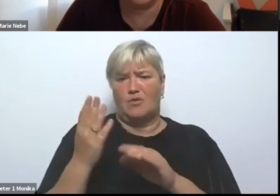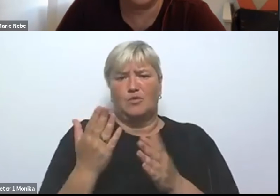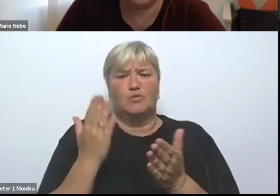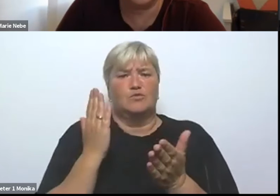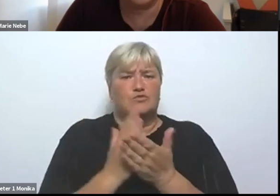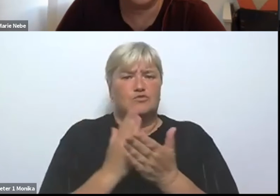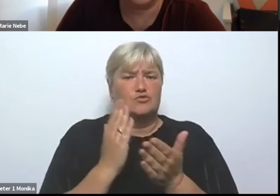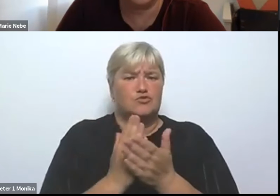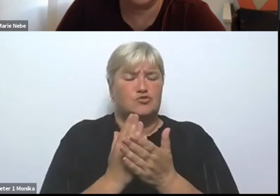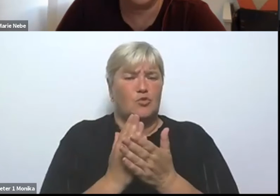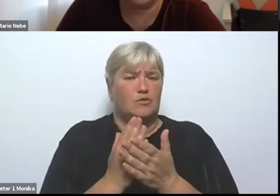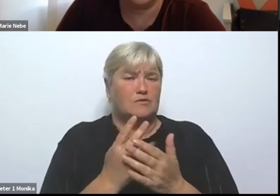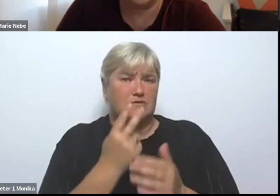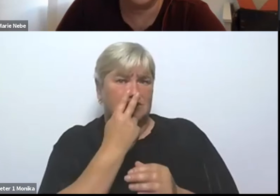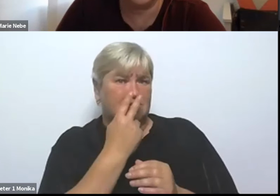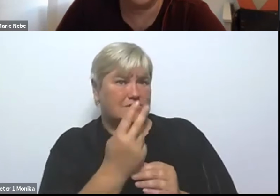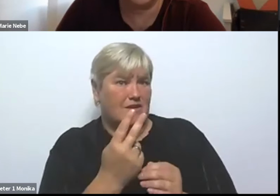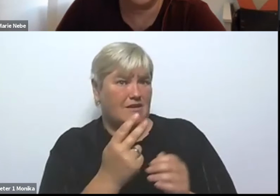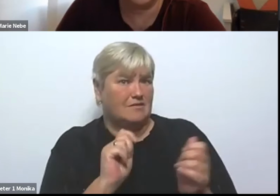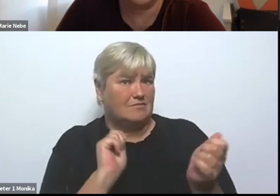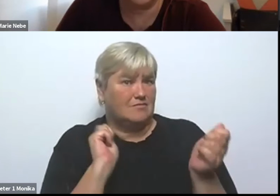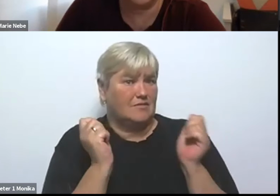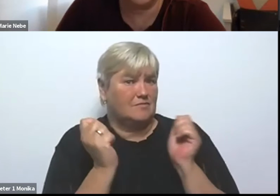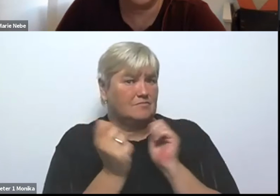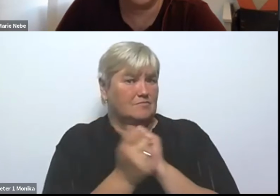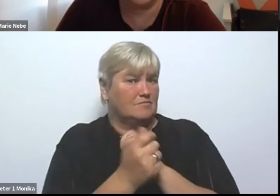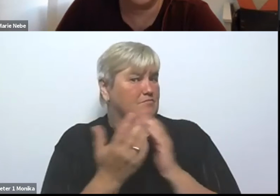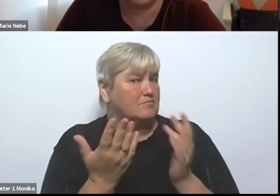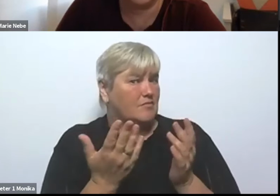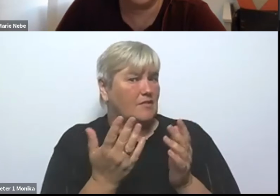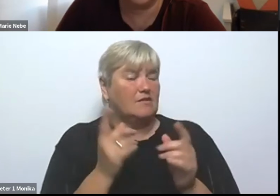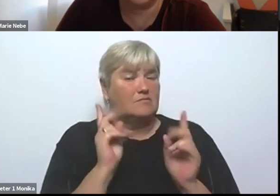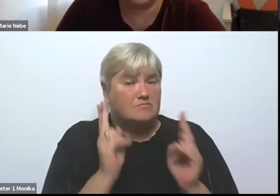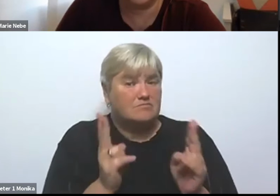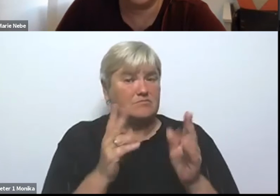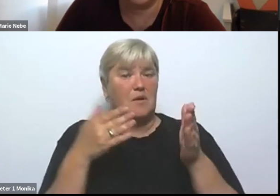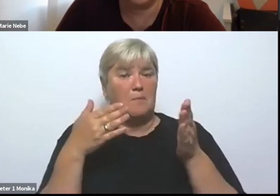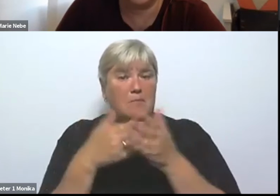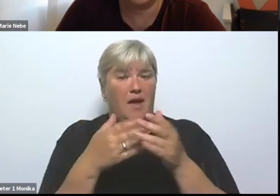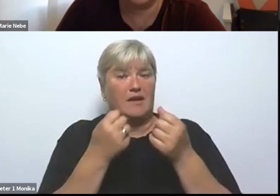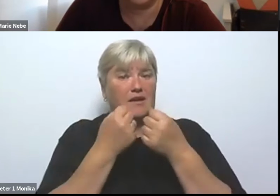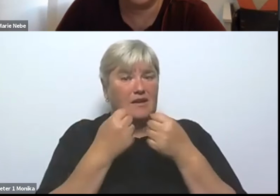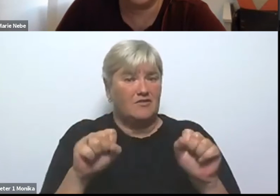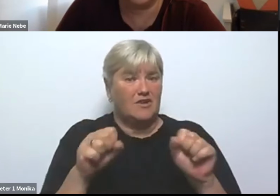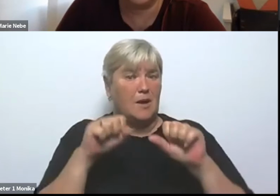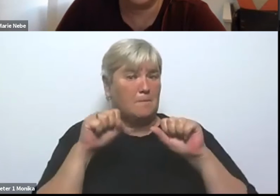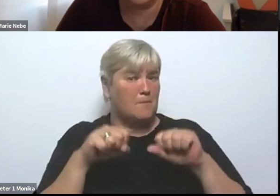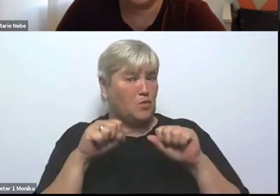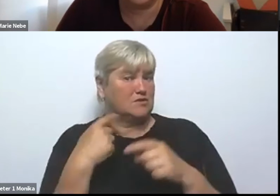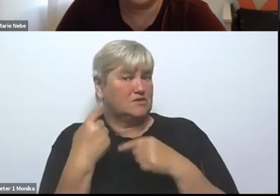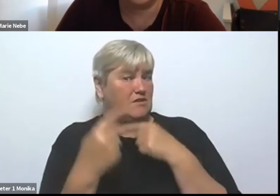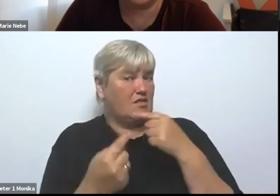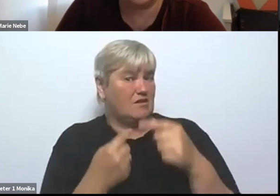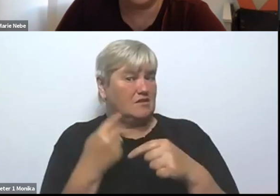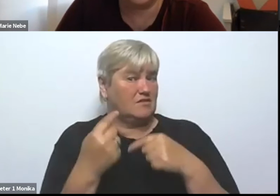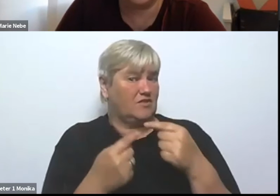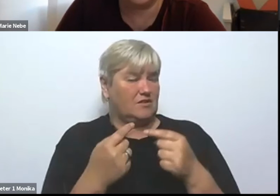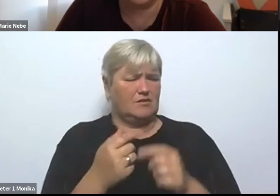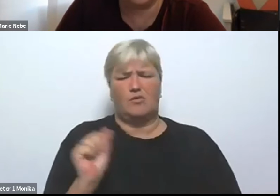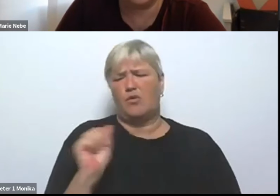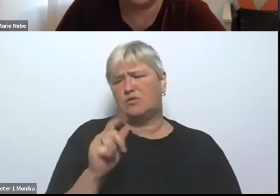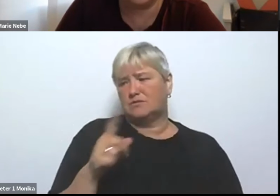einen Impact sehen? Das heißt, dass wirklich Barrierefreiheit das Potenzial entwickelt? Oder würdest